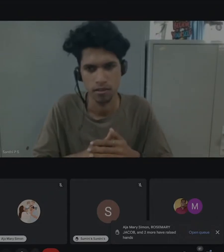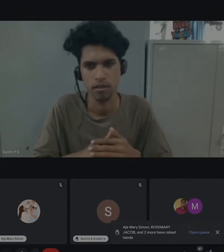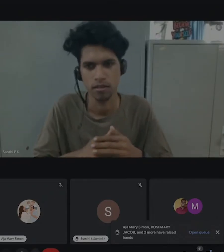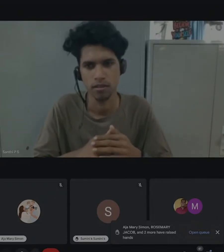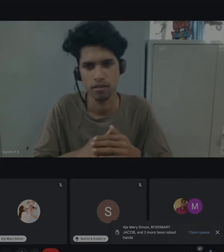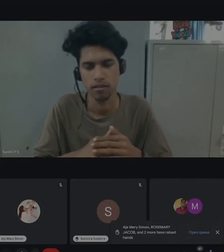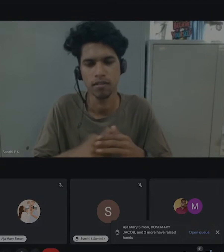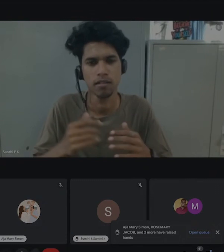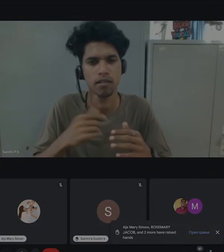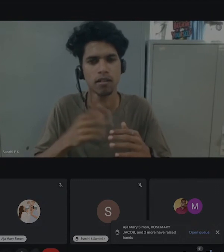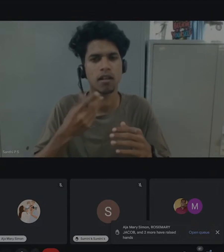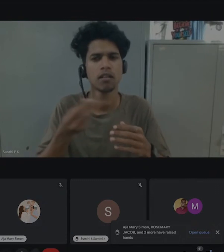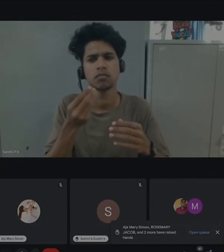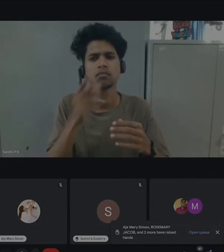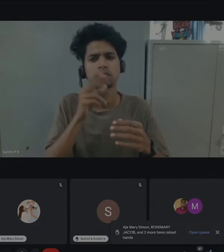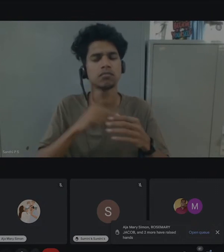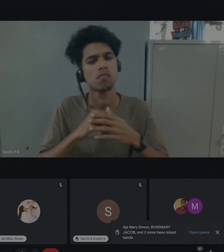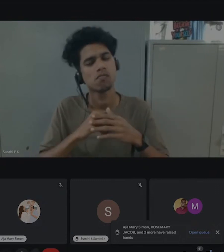അവൻ പറഞ്ഞു തുടങ്ങിയിട്ടുണ്ട്.